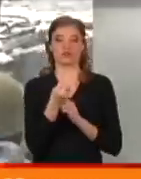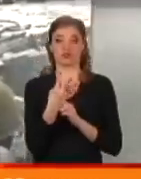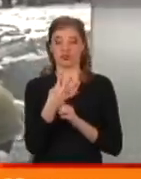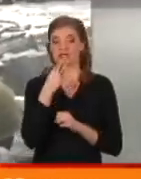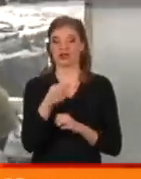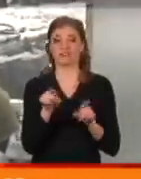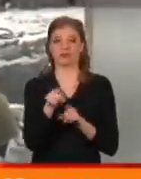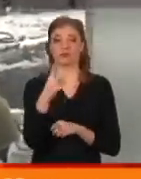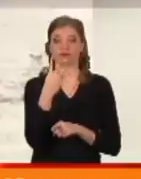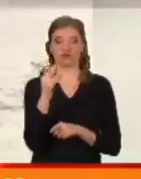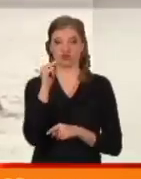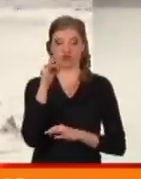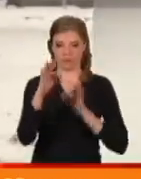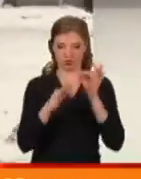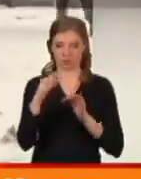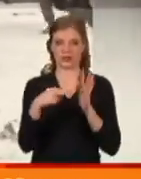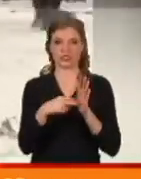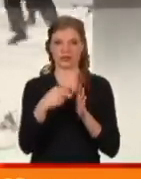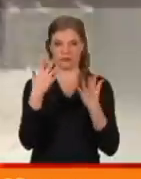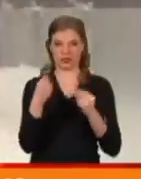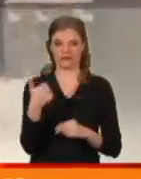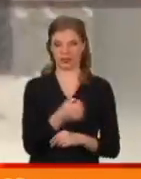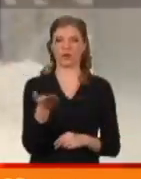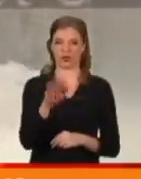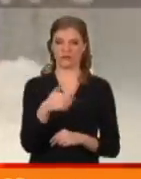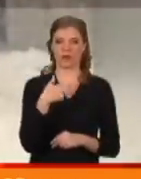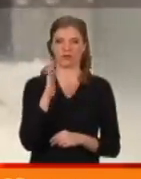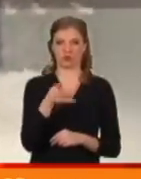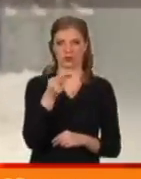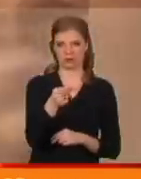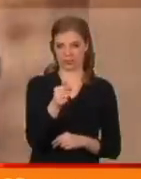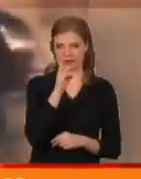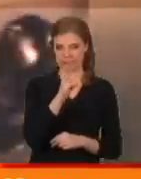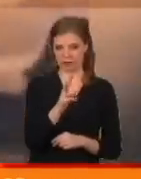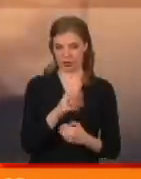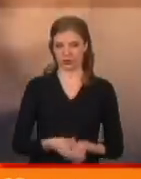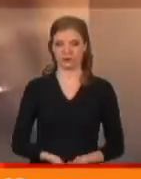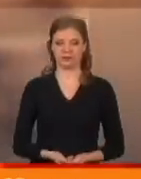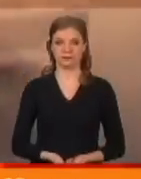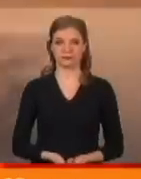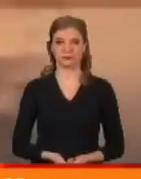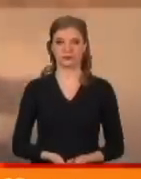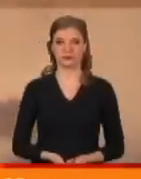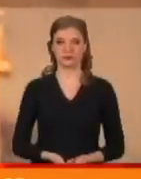это 24 часа в сутки, 7 дней в неделю. Давай мы тебе будем платить зарплату.